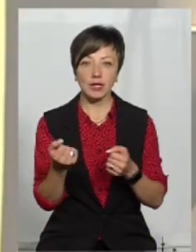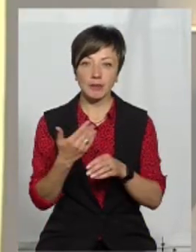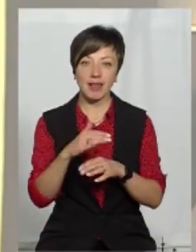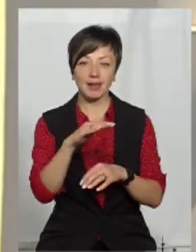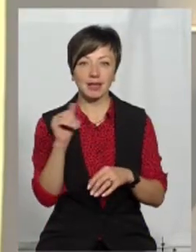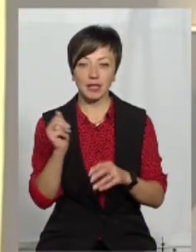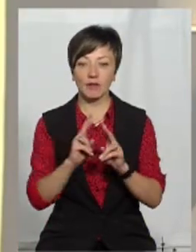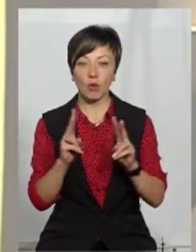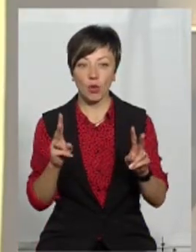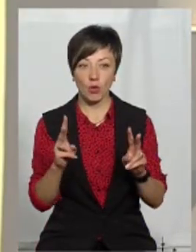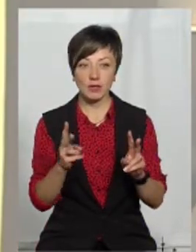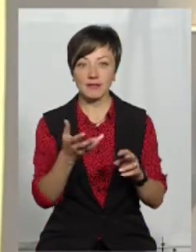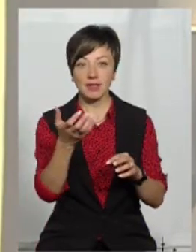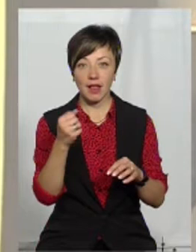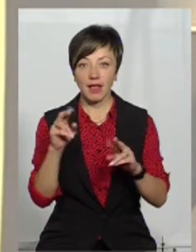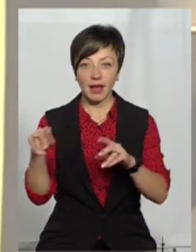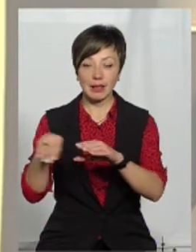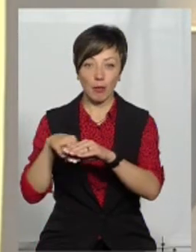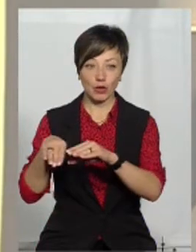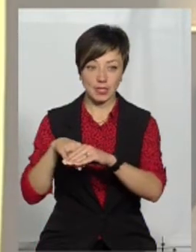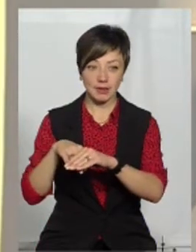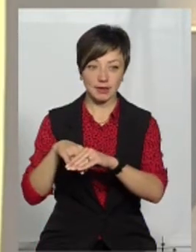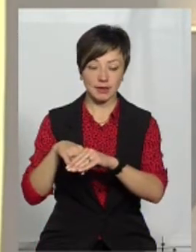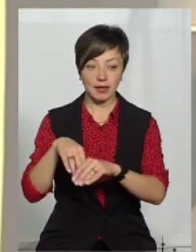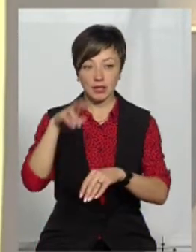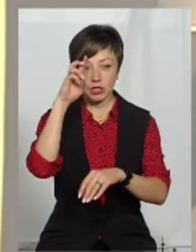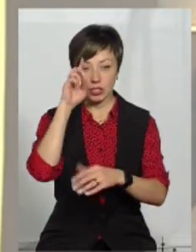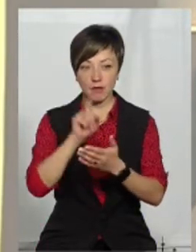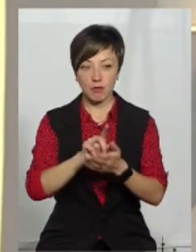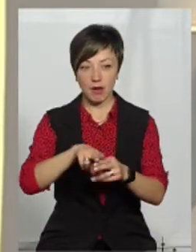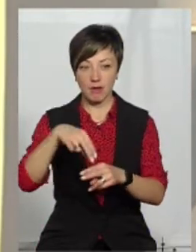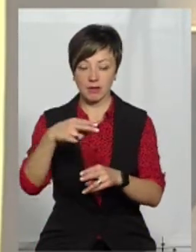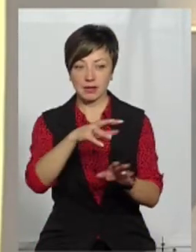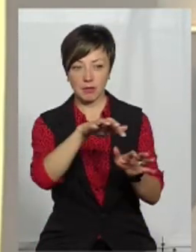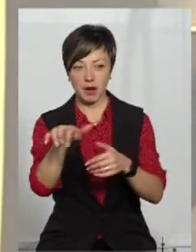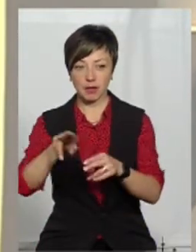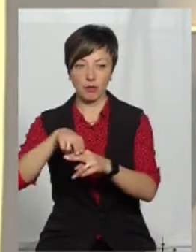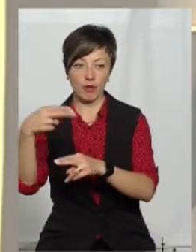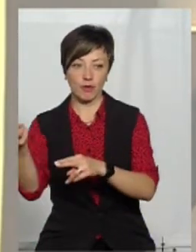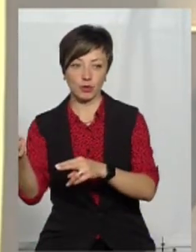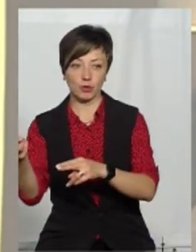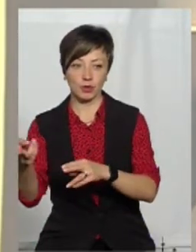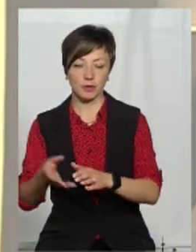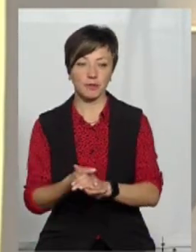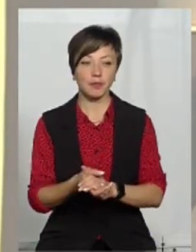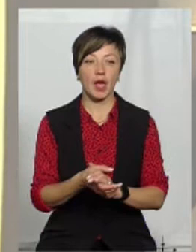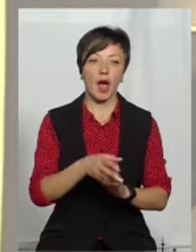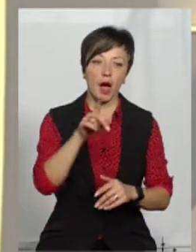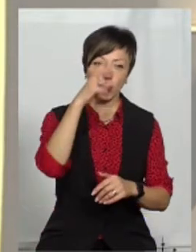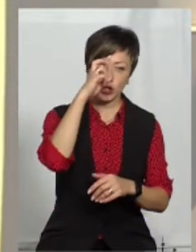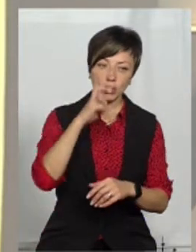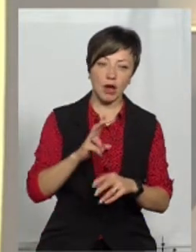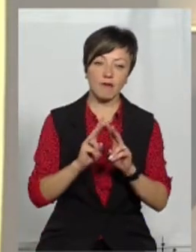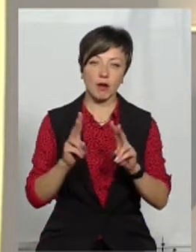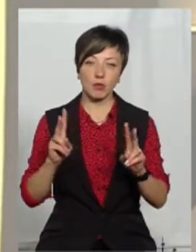кредит, когось взялися як депозит, то держава має не лише вас забрати, а має комусь віддати. Або держава, або